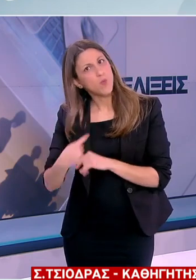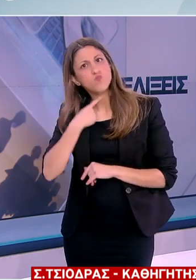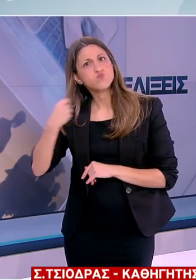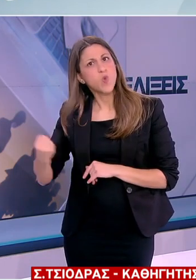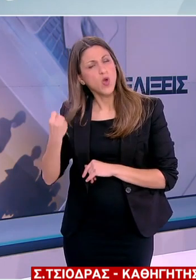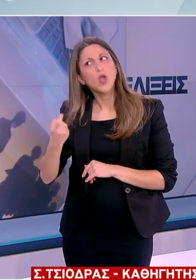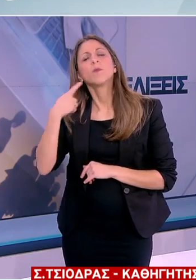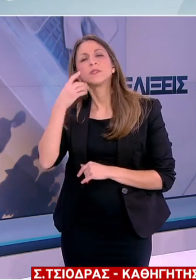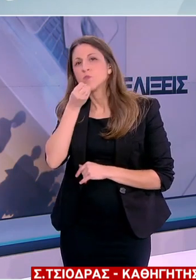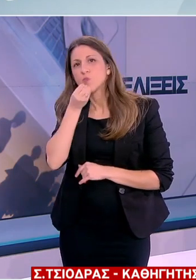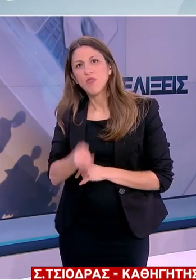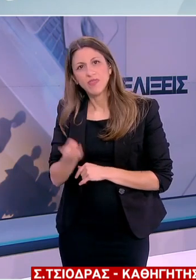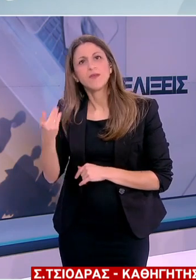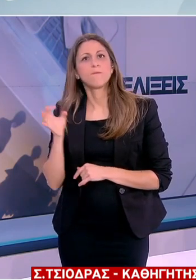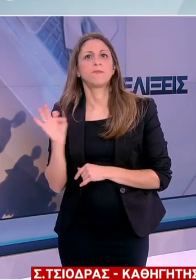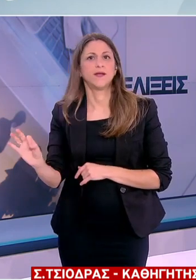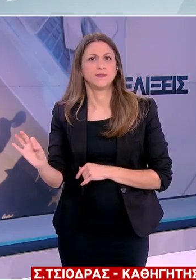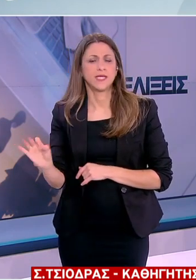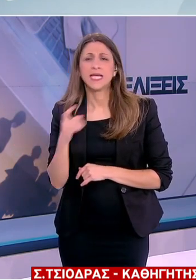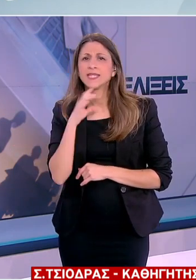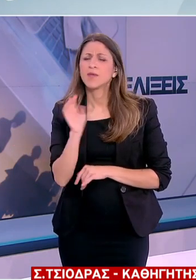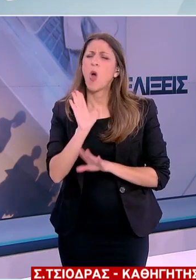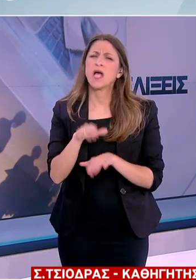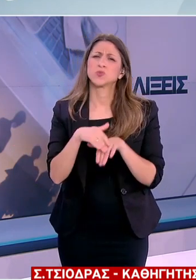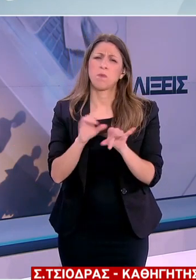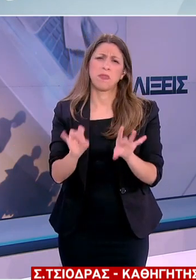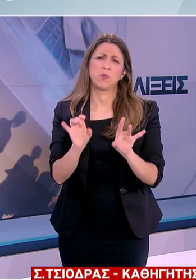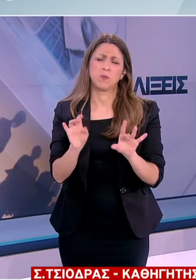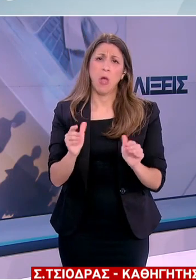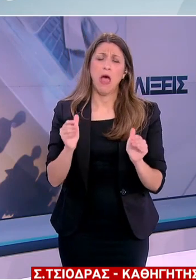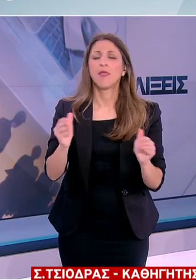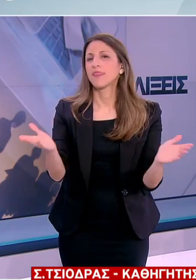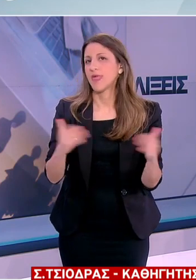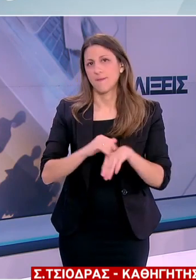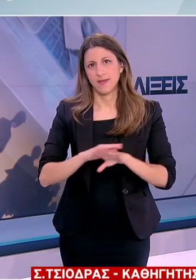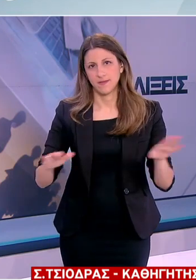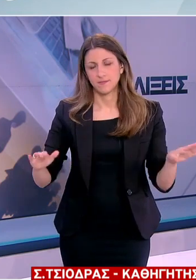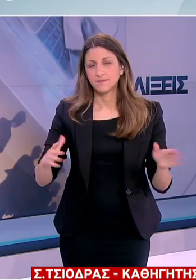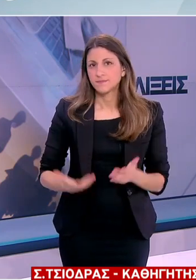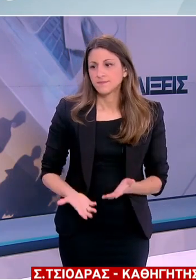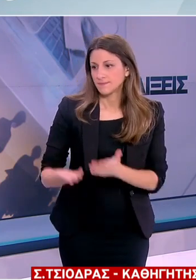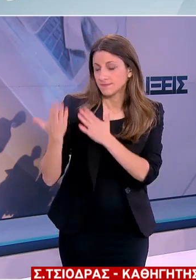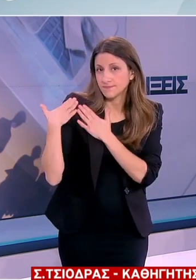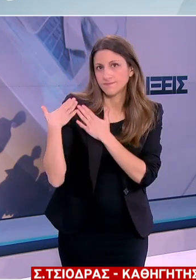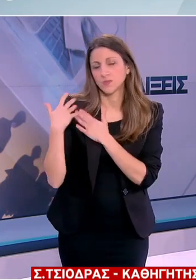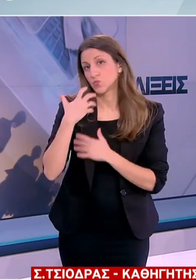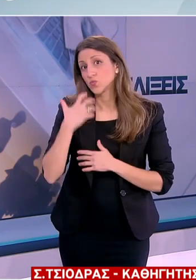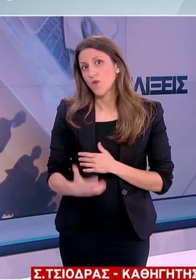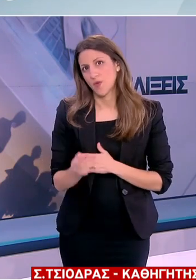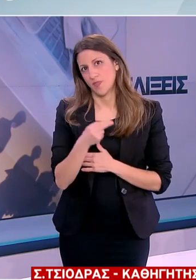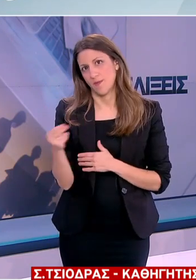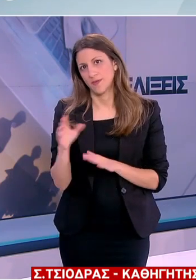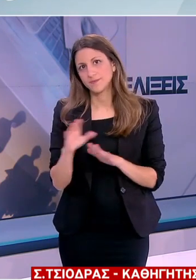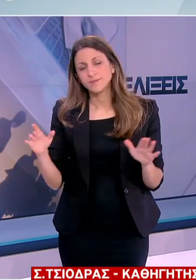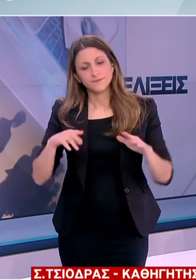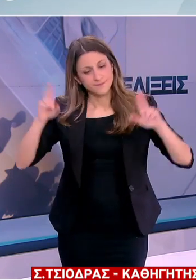επίπεδα. Και το όχα αδερφέ και το δε βαριέσαι δεν είναι για αυτή την περίοδο. Είναι, ας το αφήσουμε λίγο, ας